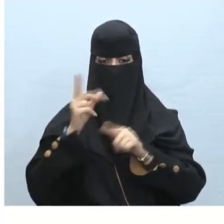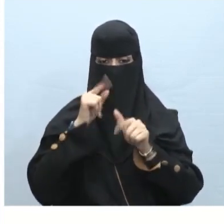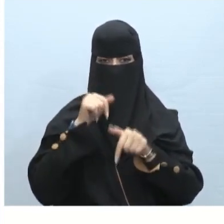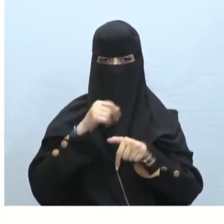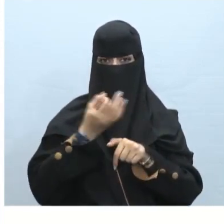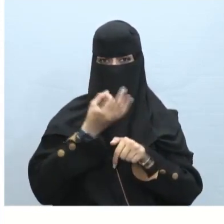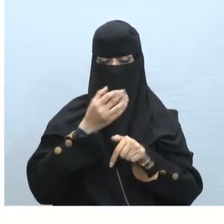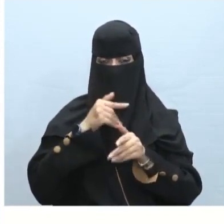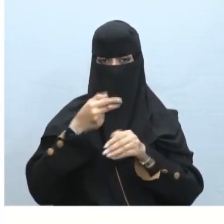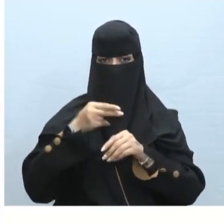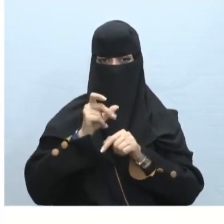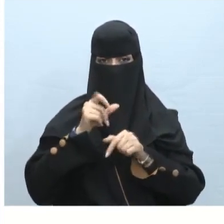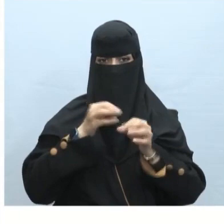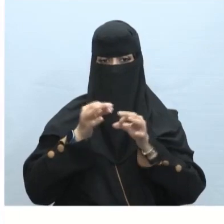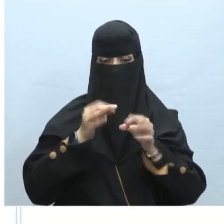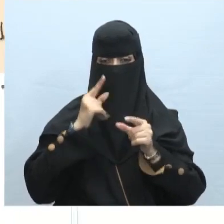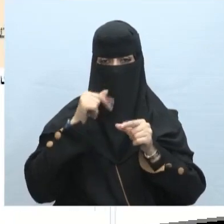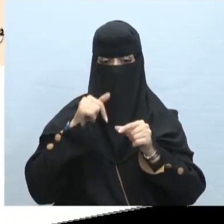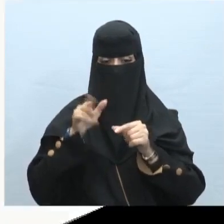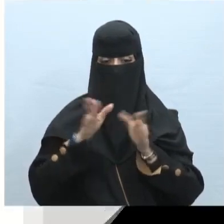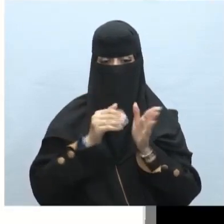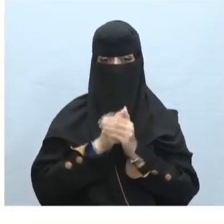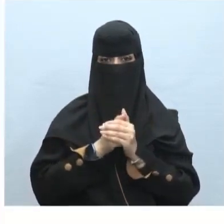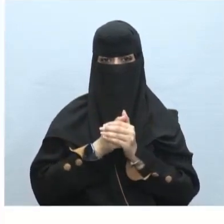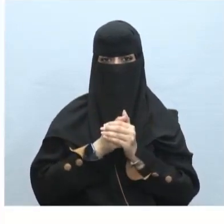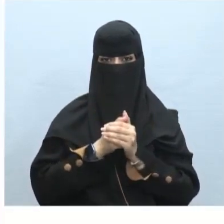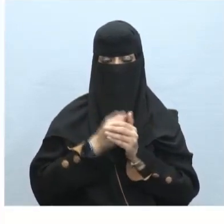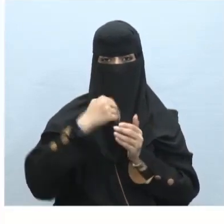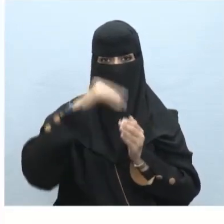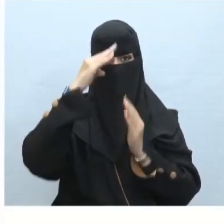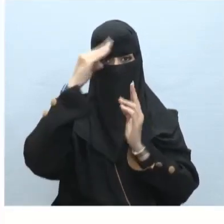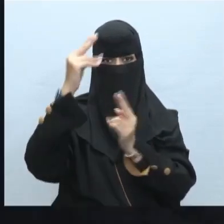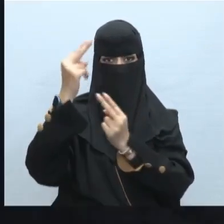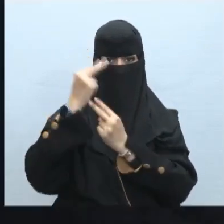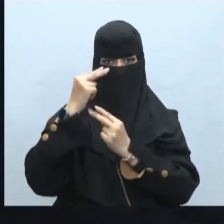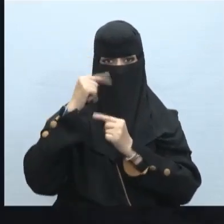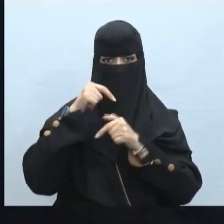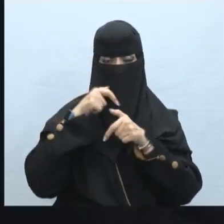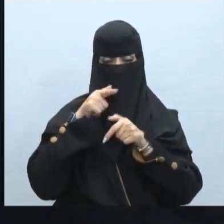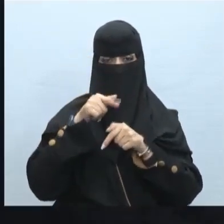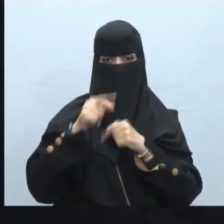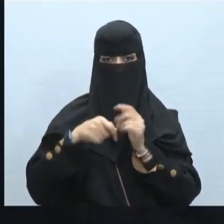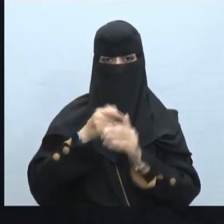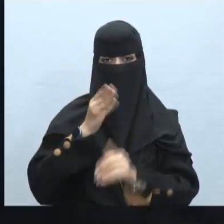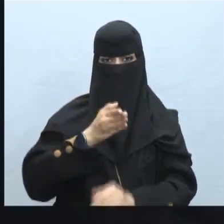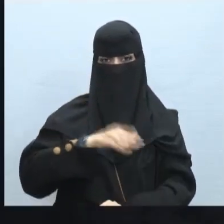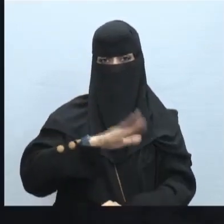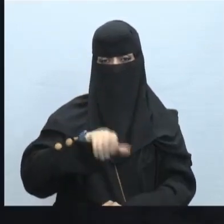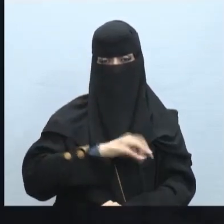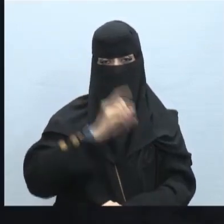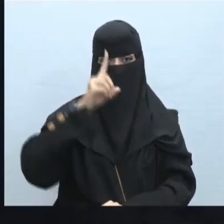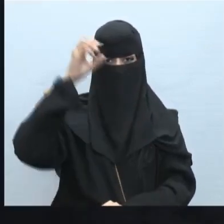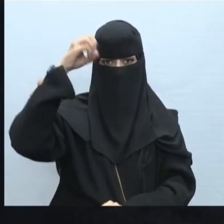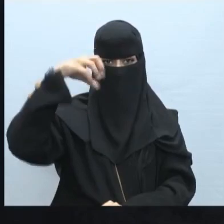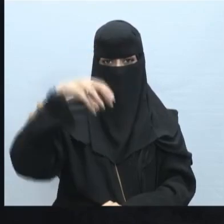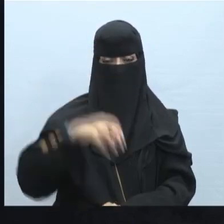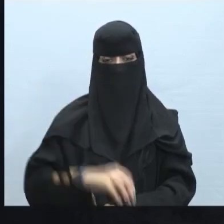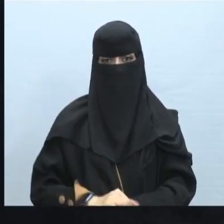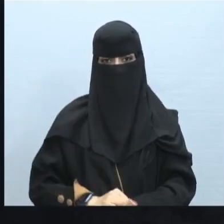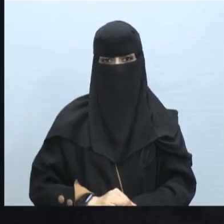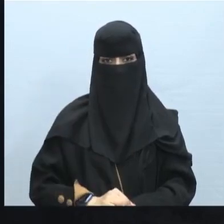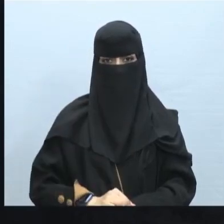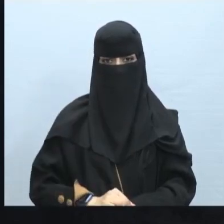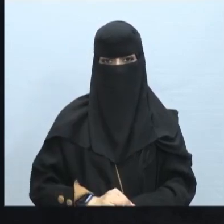تكلمنا عن المخططات البيانيه شكرا لكم على حسن الاستماع والمتابعه السلام عليكم ورحمه الله وبركاته